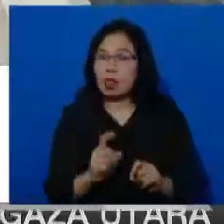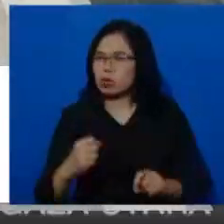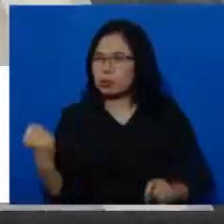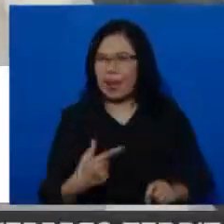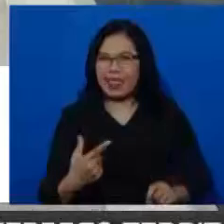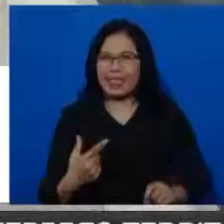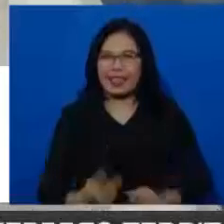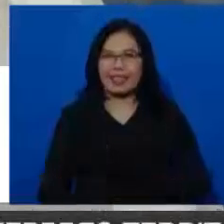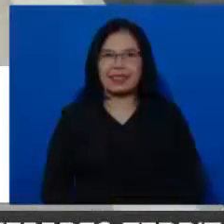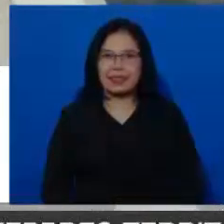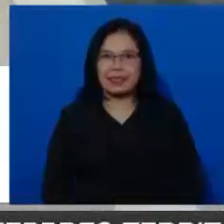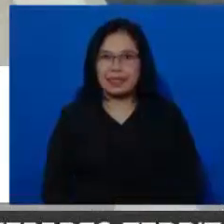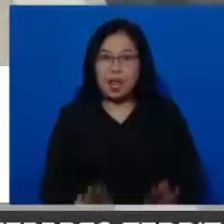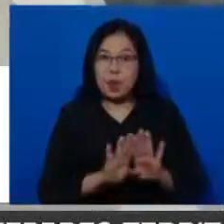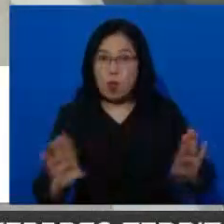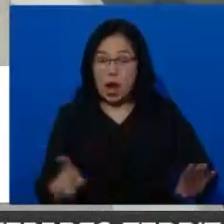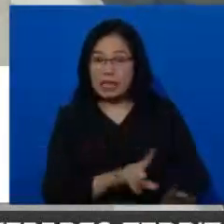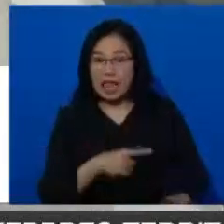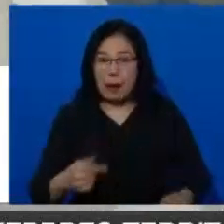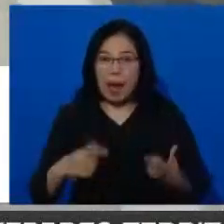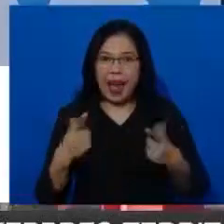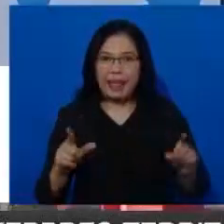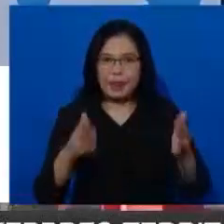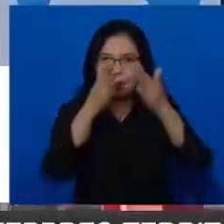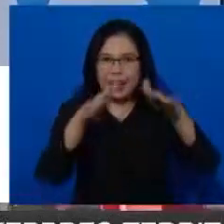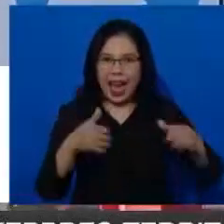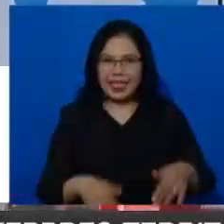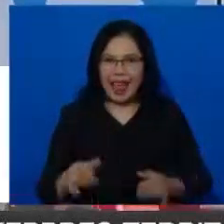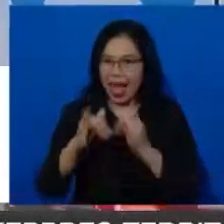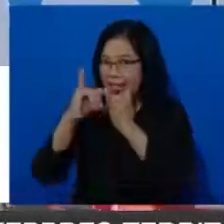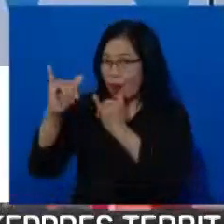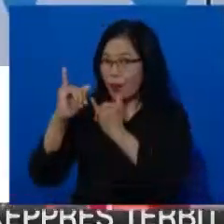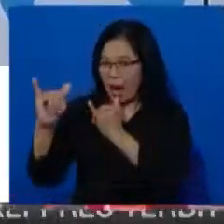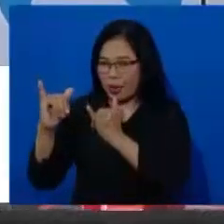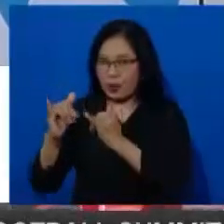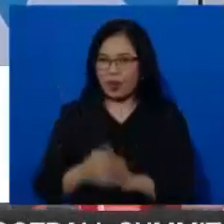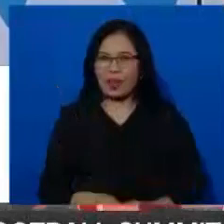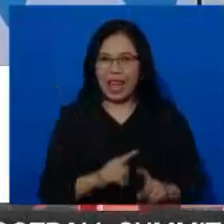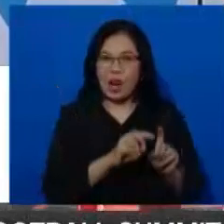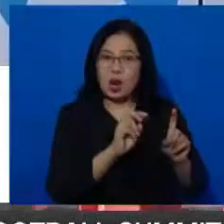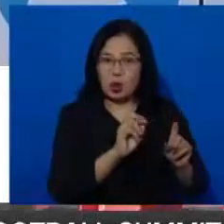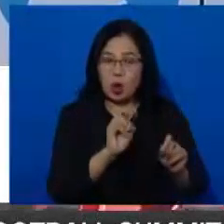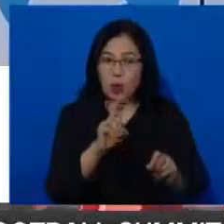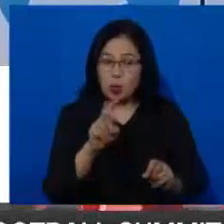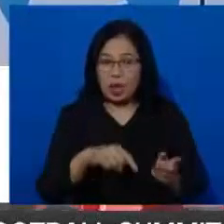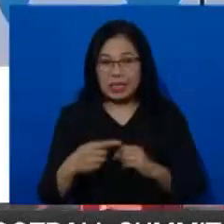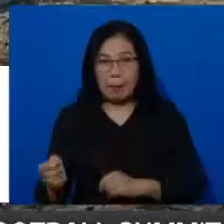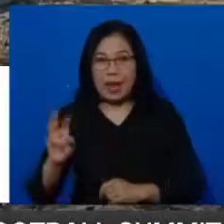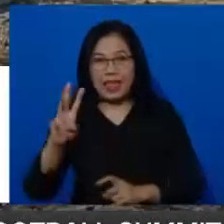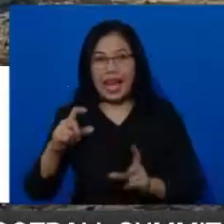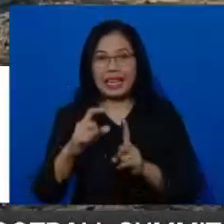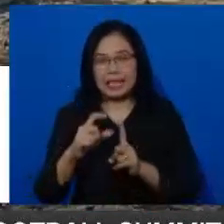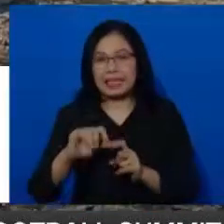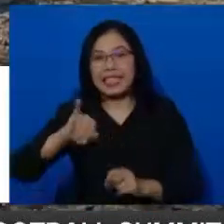tersebut dioperasikan selama masa mudik Natal dan Tahun Baru pada 22 hingga 31 Desember 2023 serta arus balik